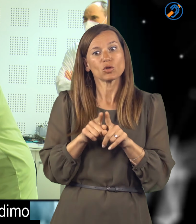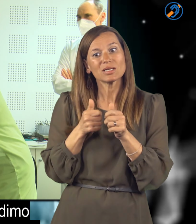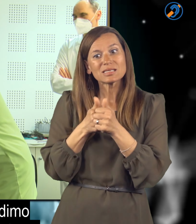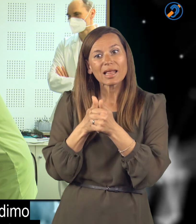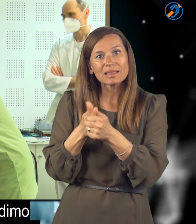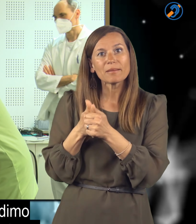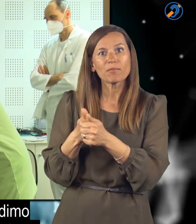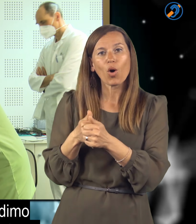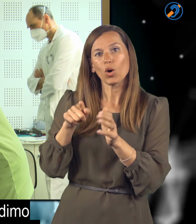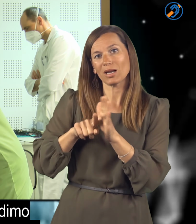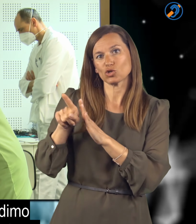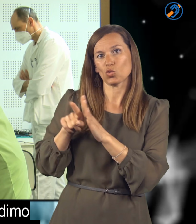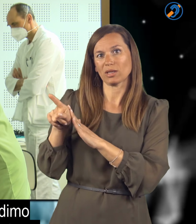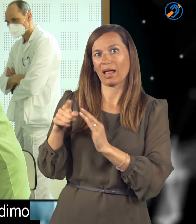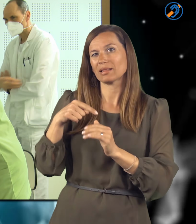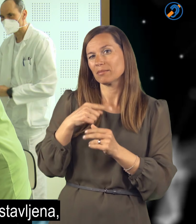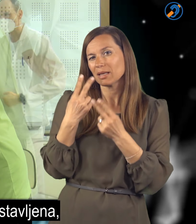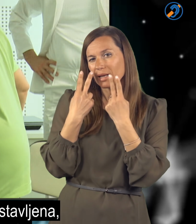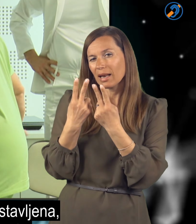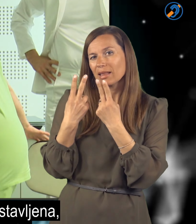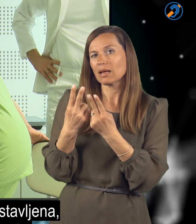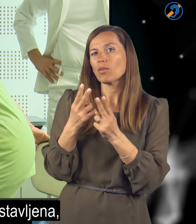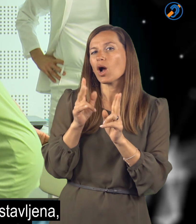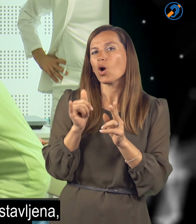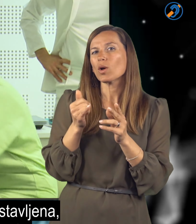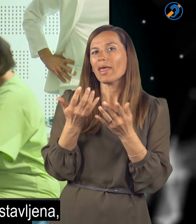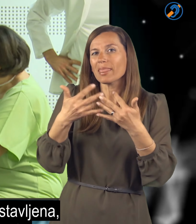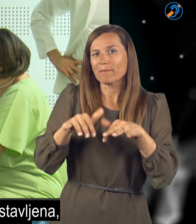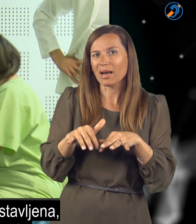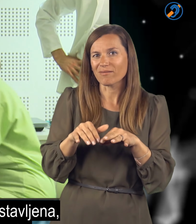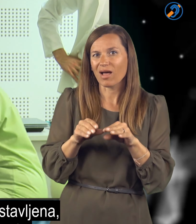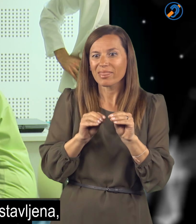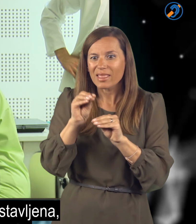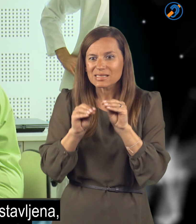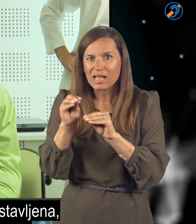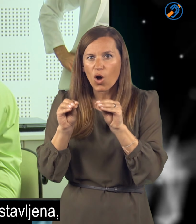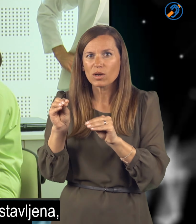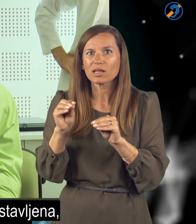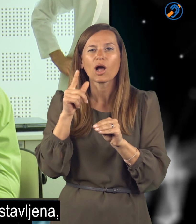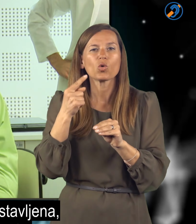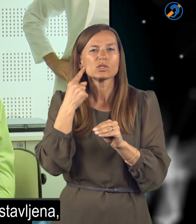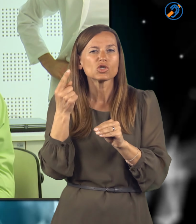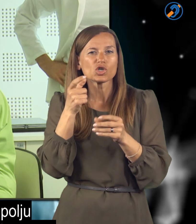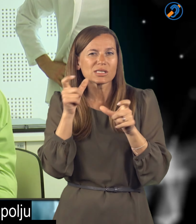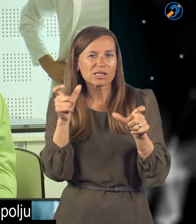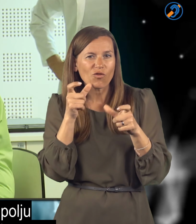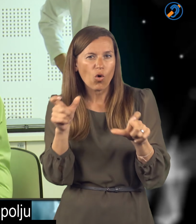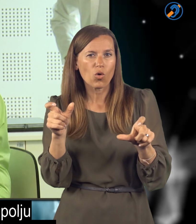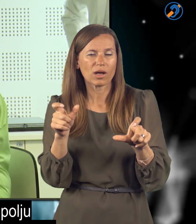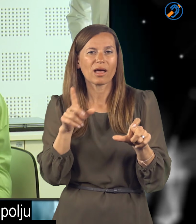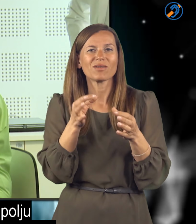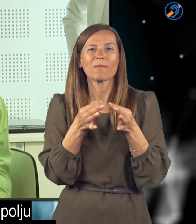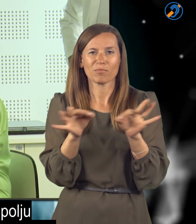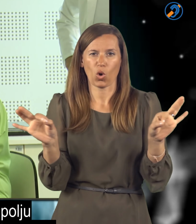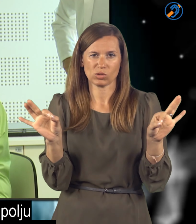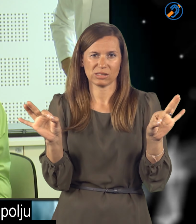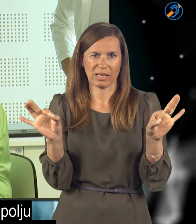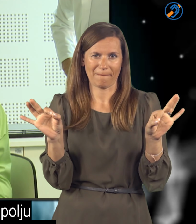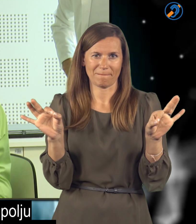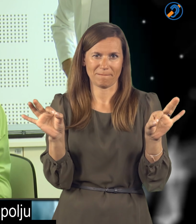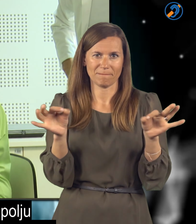rezultat tega. Potem gledamo, kako je naprava nastavljena, se pravi, kako zvoke sliši, v